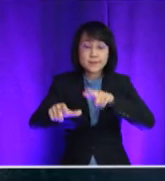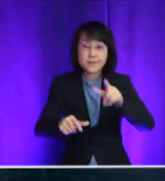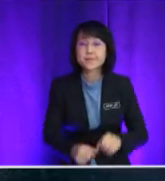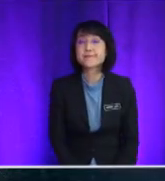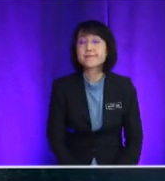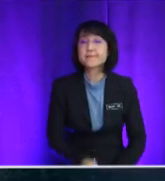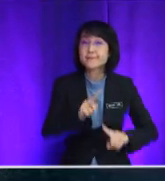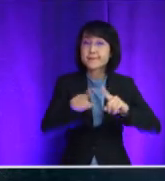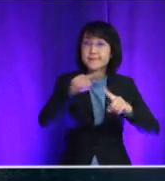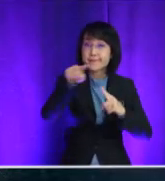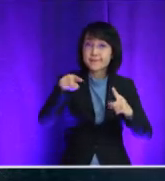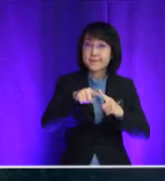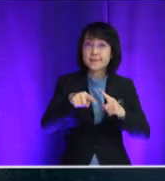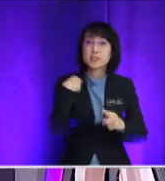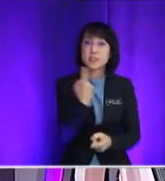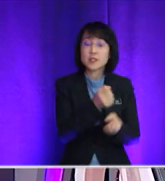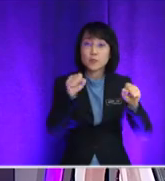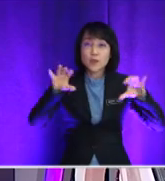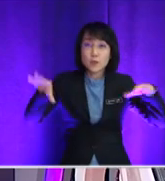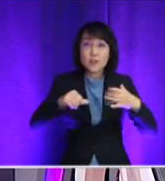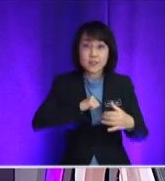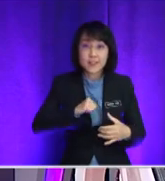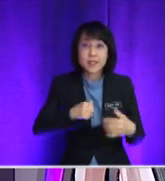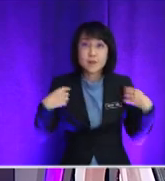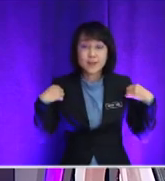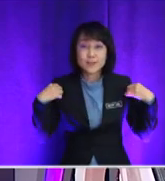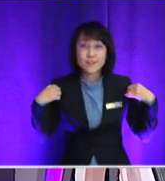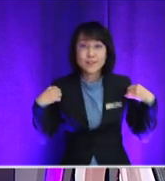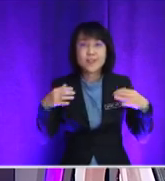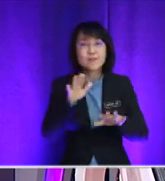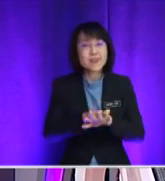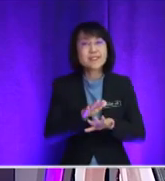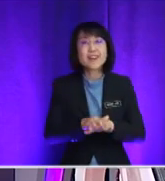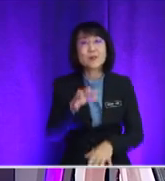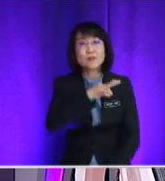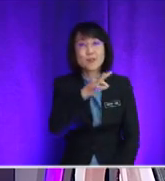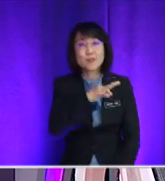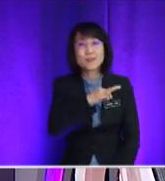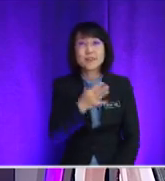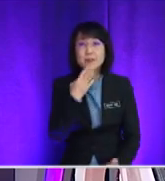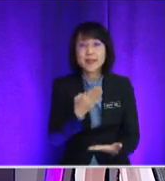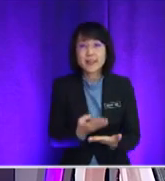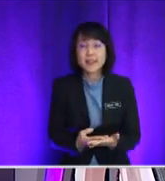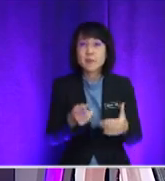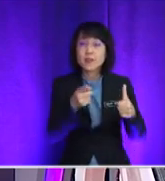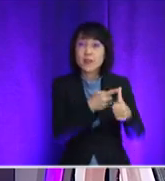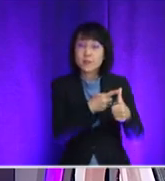bila kita dapat buat sendiri baju yang kita buat ini banyak kebaikan betul yang pertama